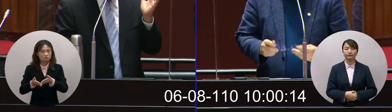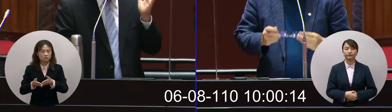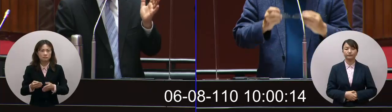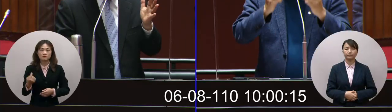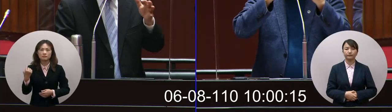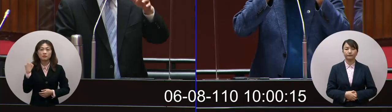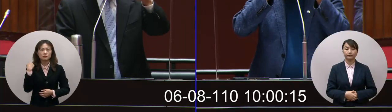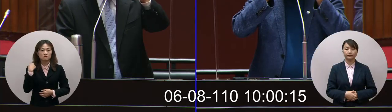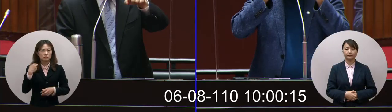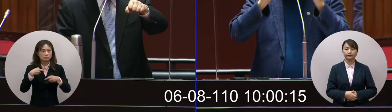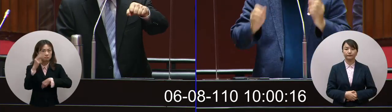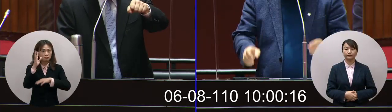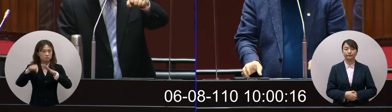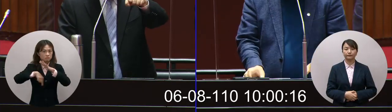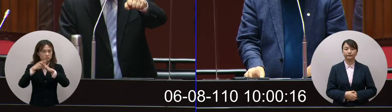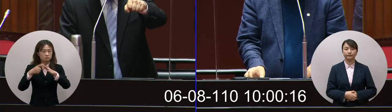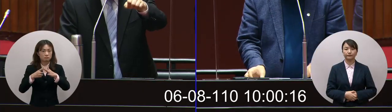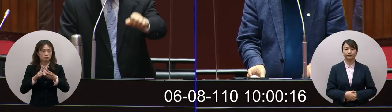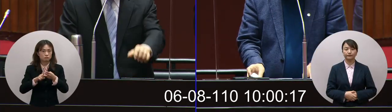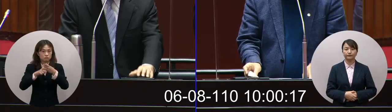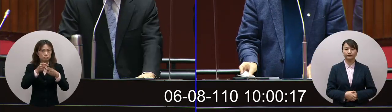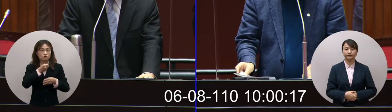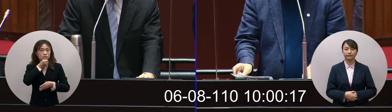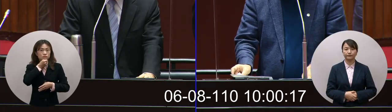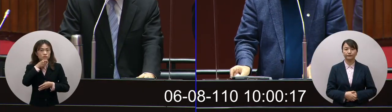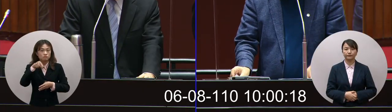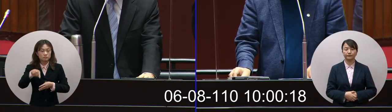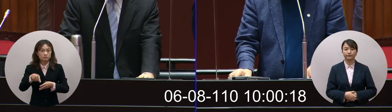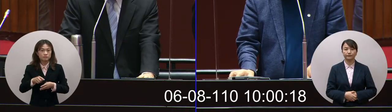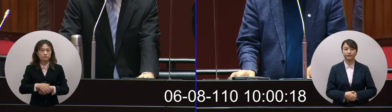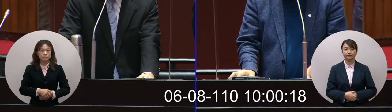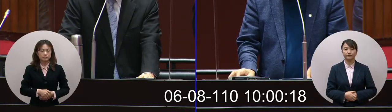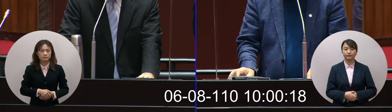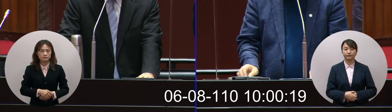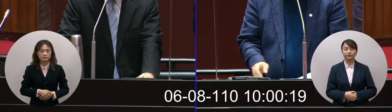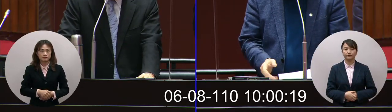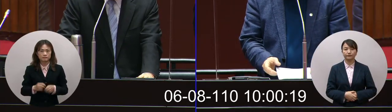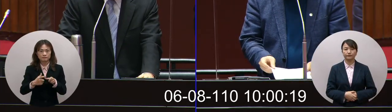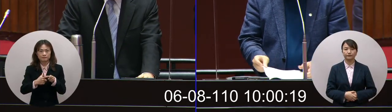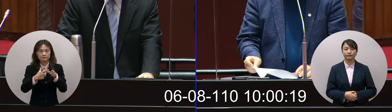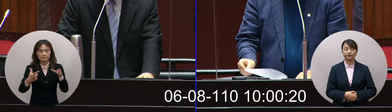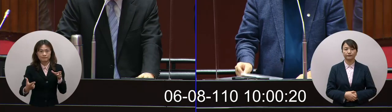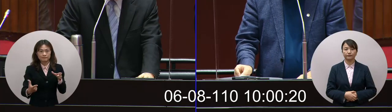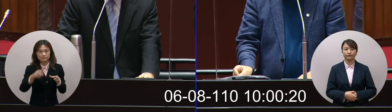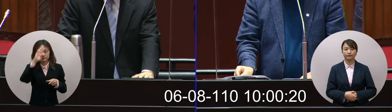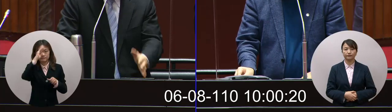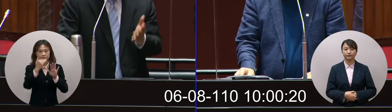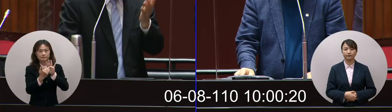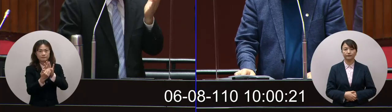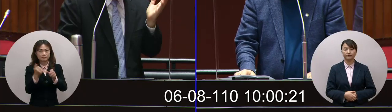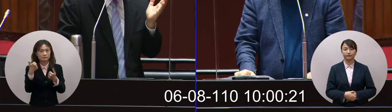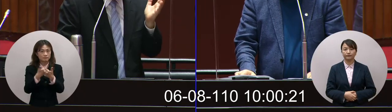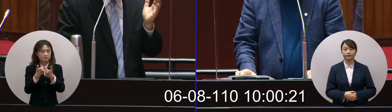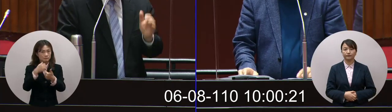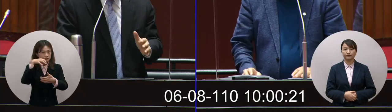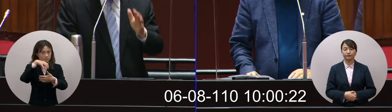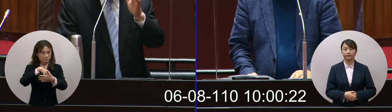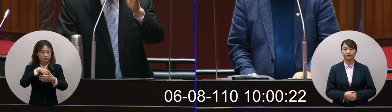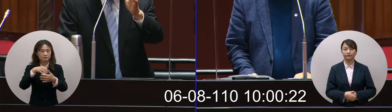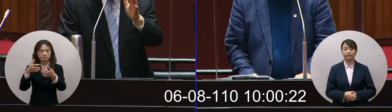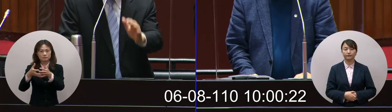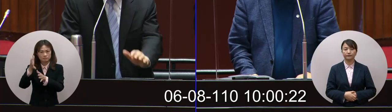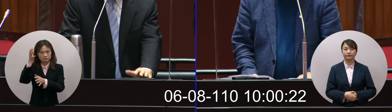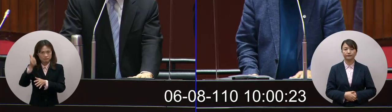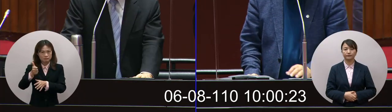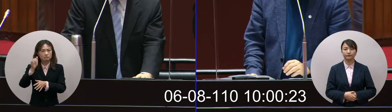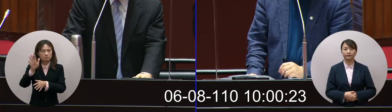阮行政院主持的这个扩大防疫的会议上，咱的部长就已